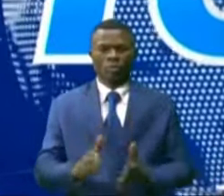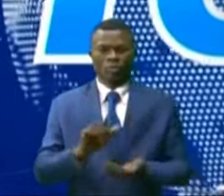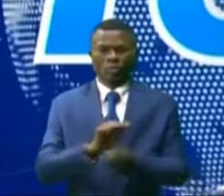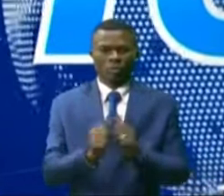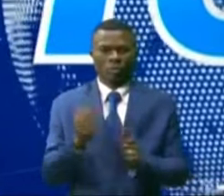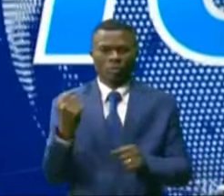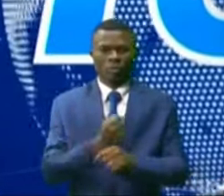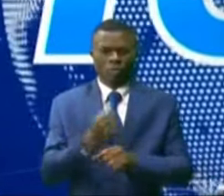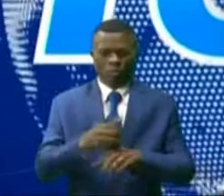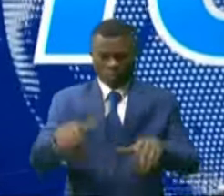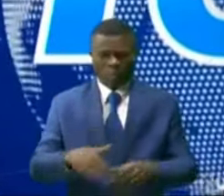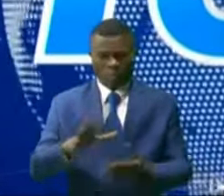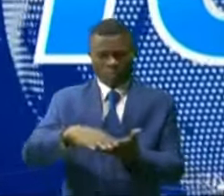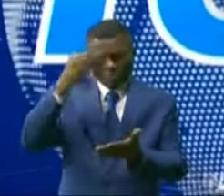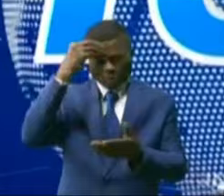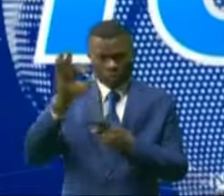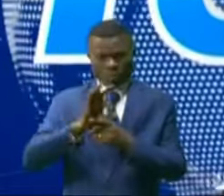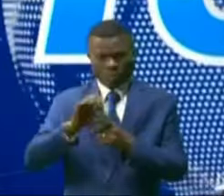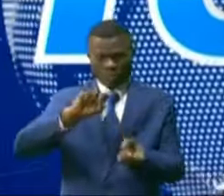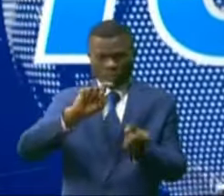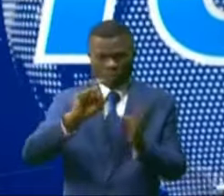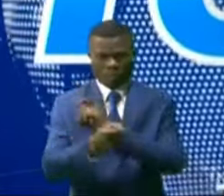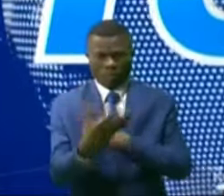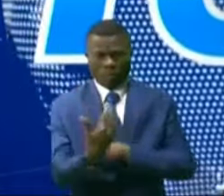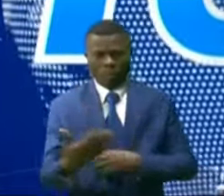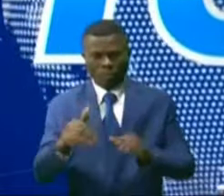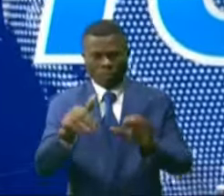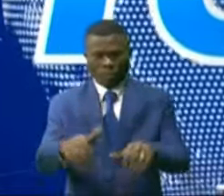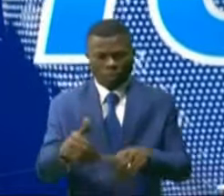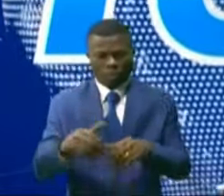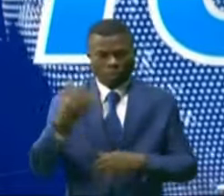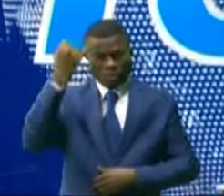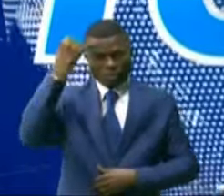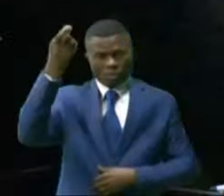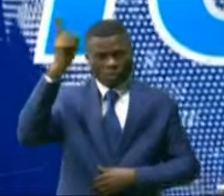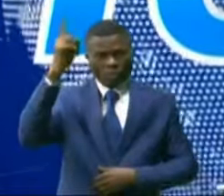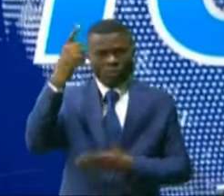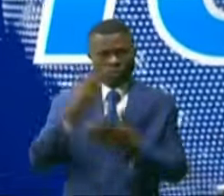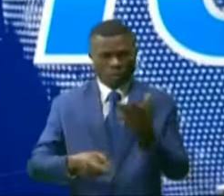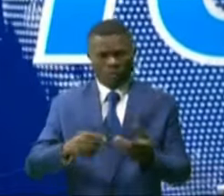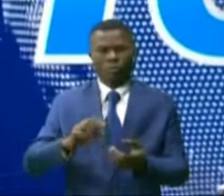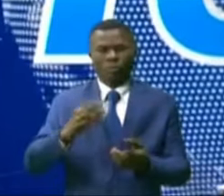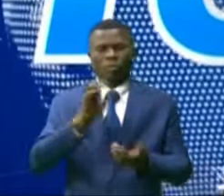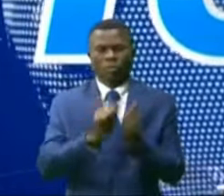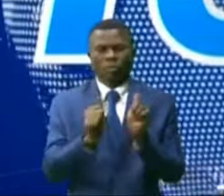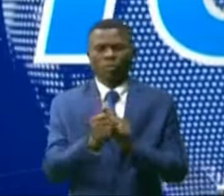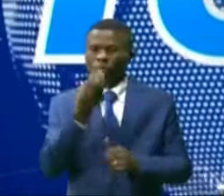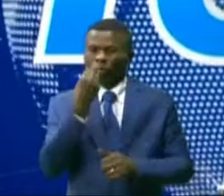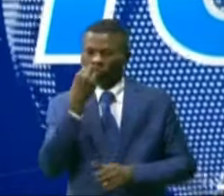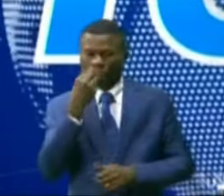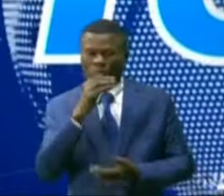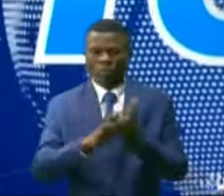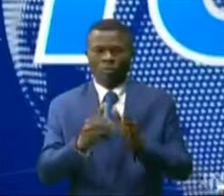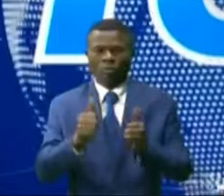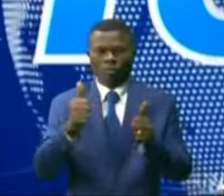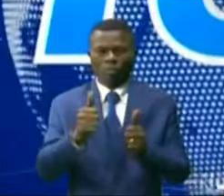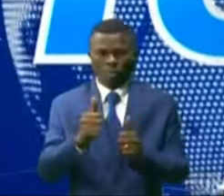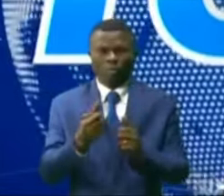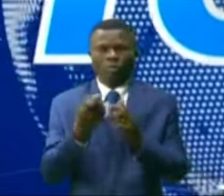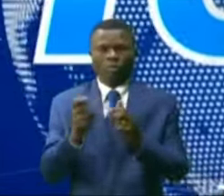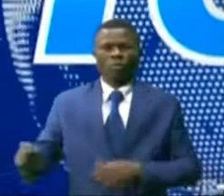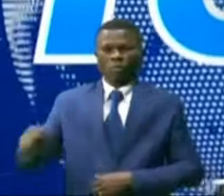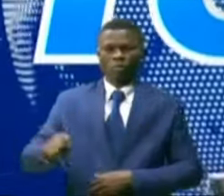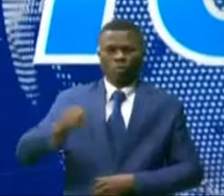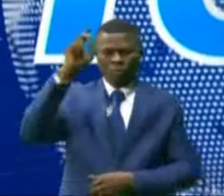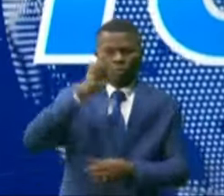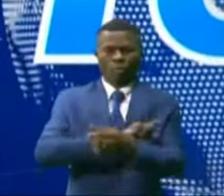Agricoles ont été formés sur la transformation agricole qui vise à améliorer la sécurité alimentaire de la culture dans quelques territoires du